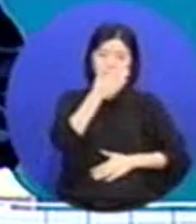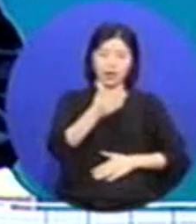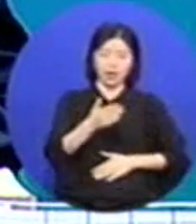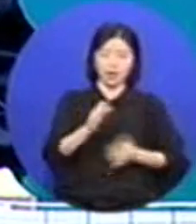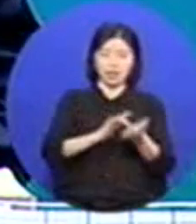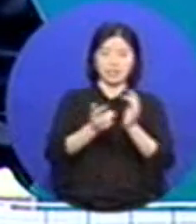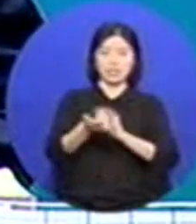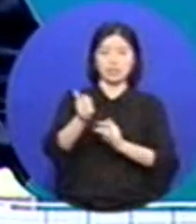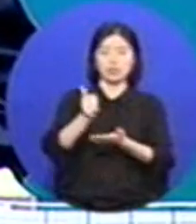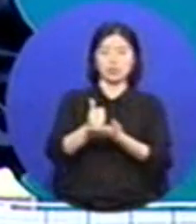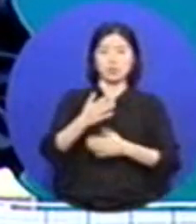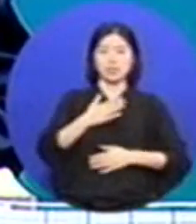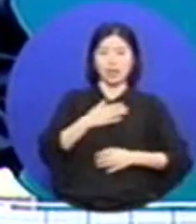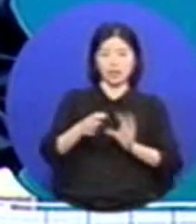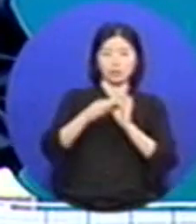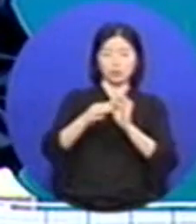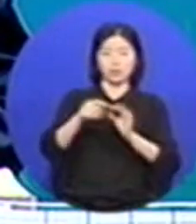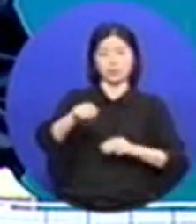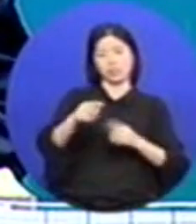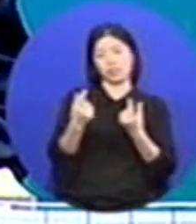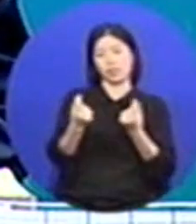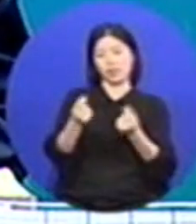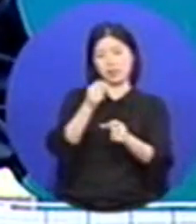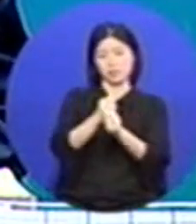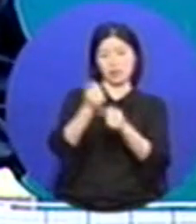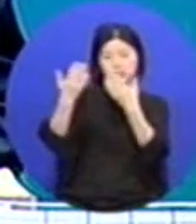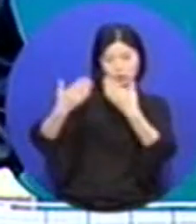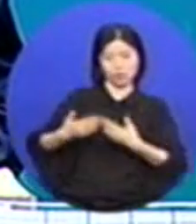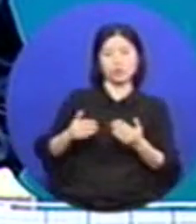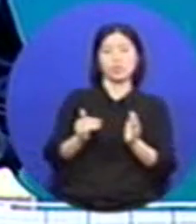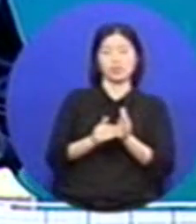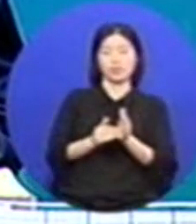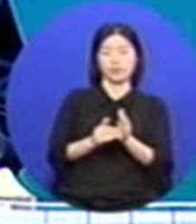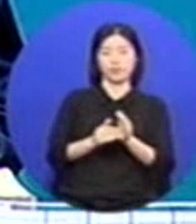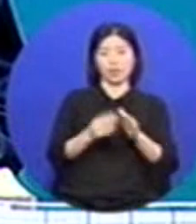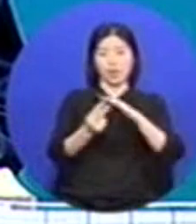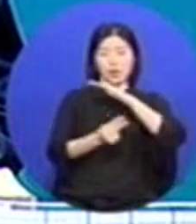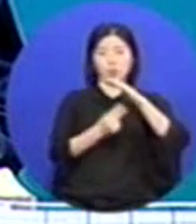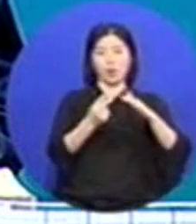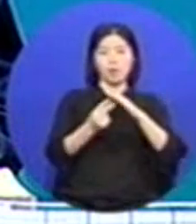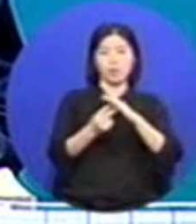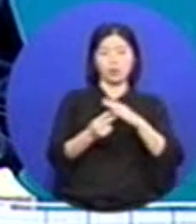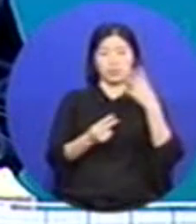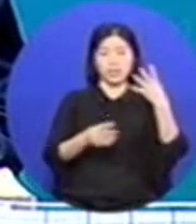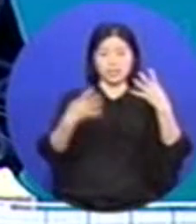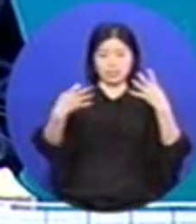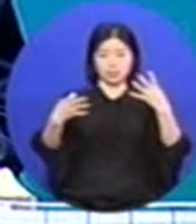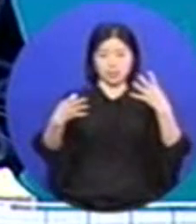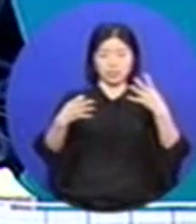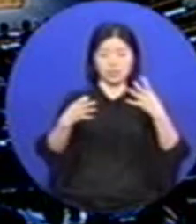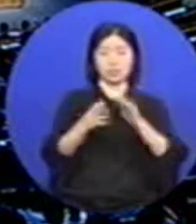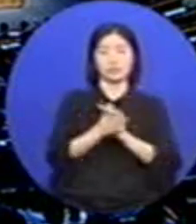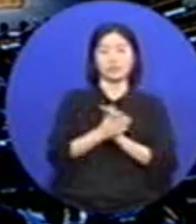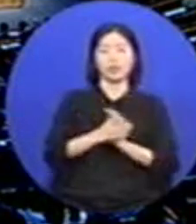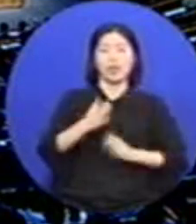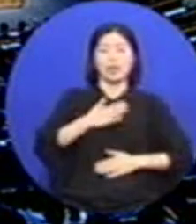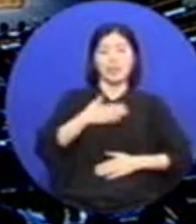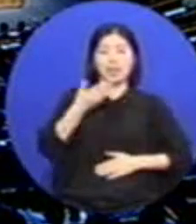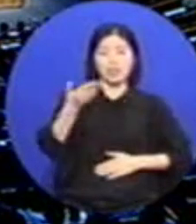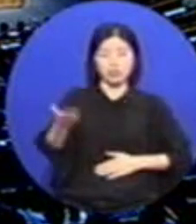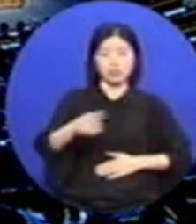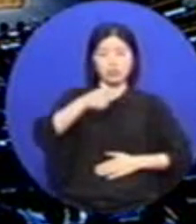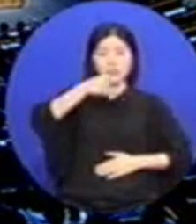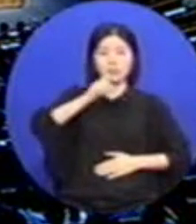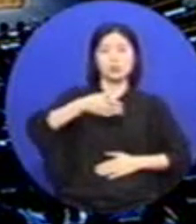통해서 그렇게 하실 수 있는 거죠 요한복음 4장 14절에 이렇게 말씀했습니다 내가 주는